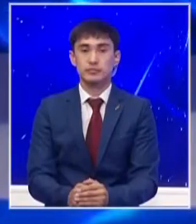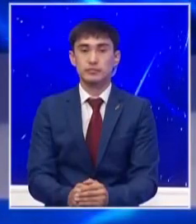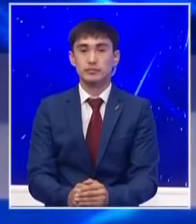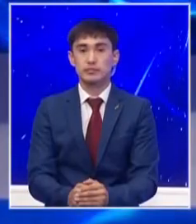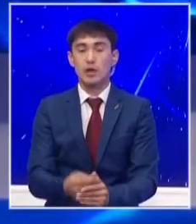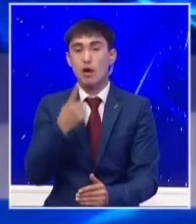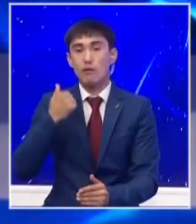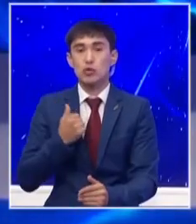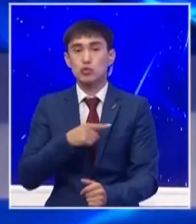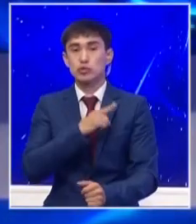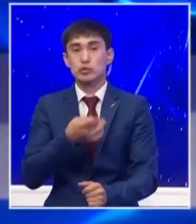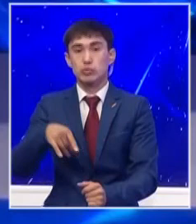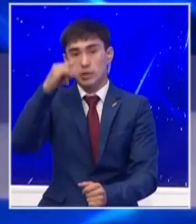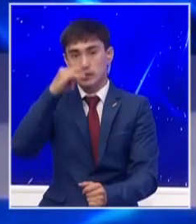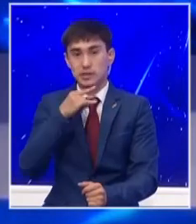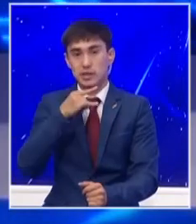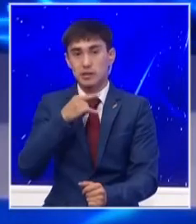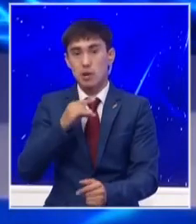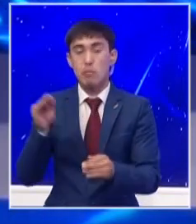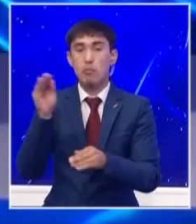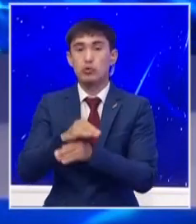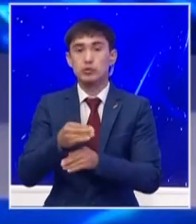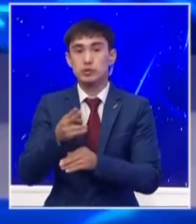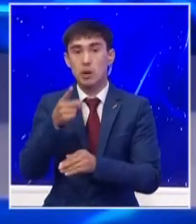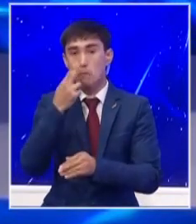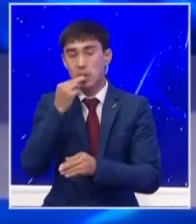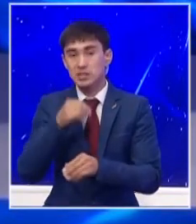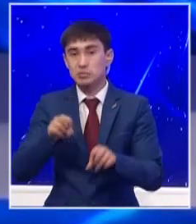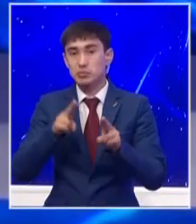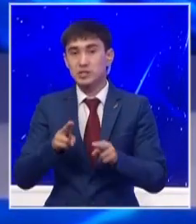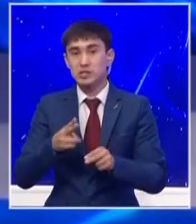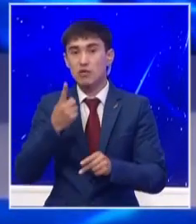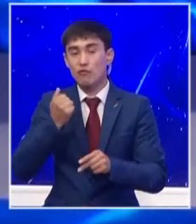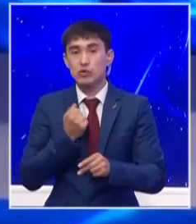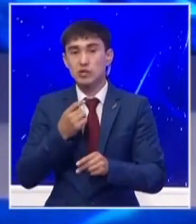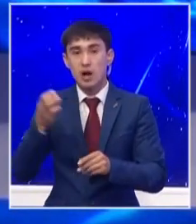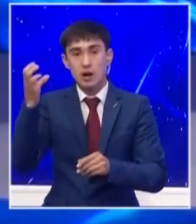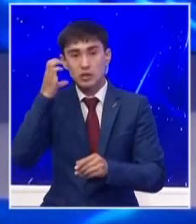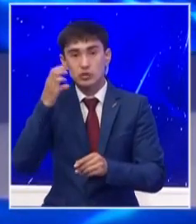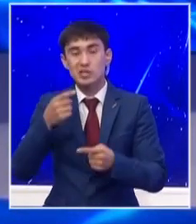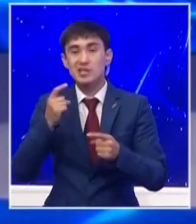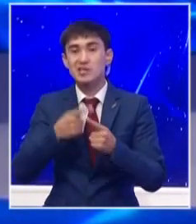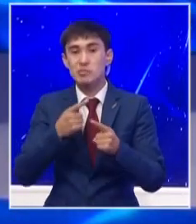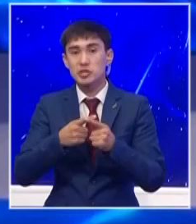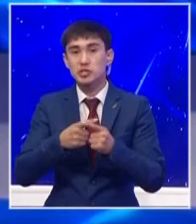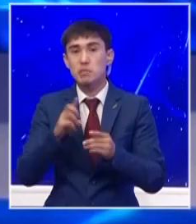Ряды вооруженных сил Республики Казахстан пополнились младшими специалистами войск радиационной, химической и